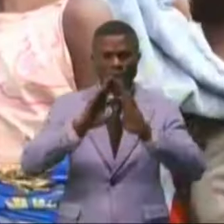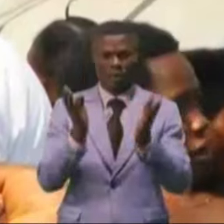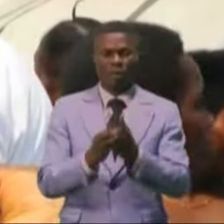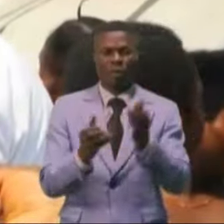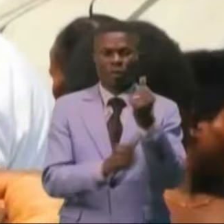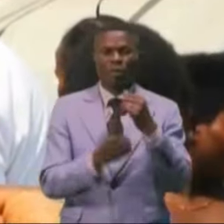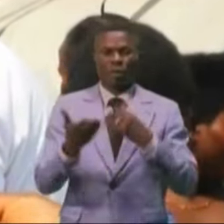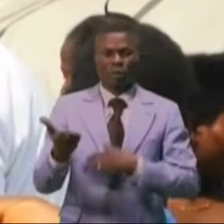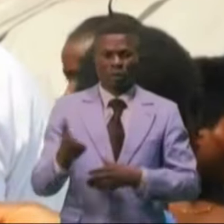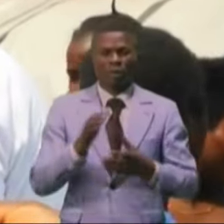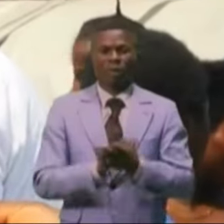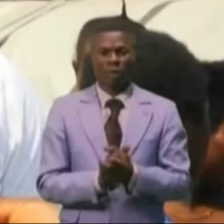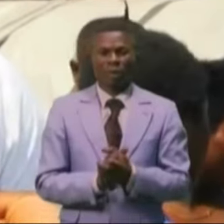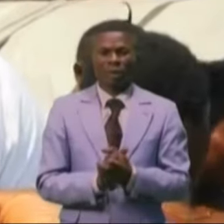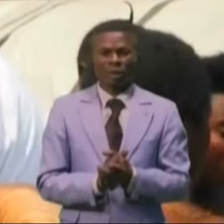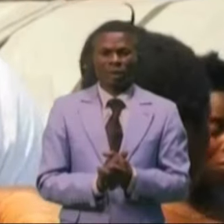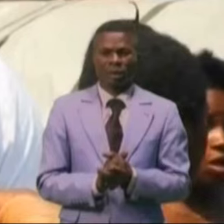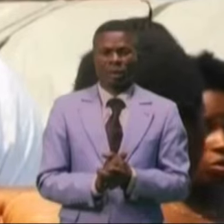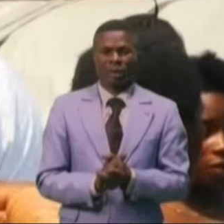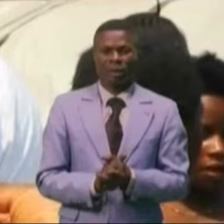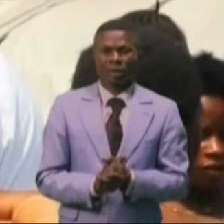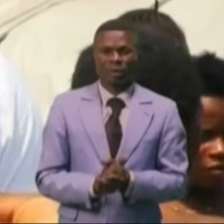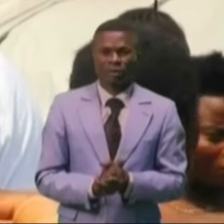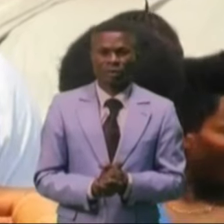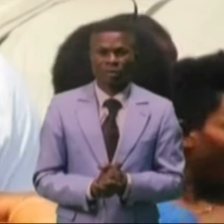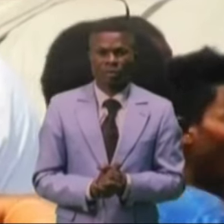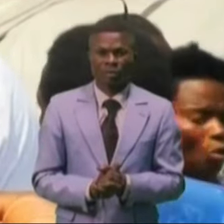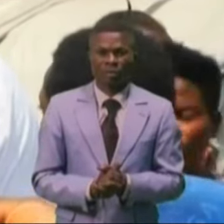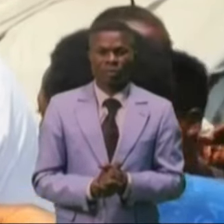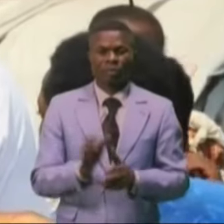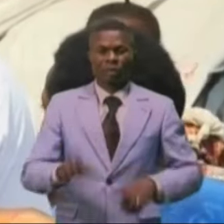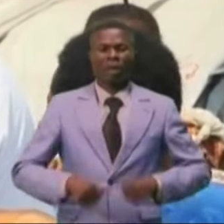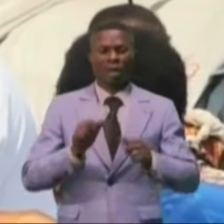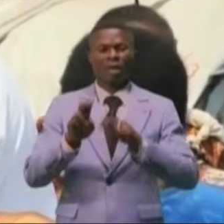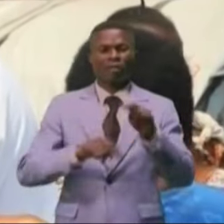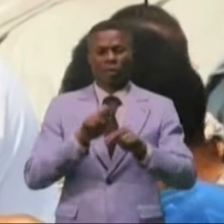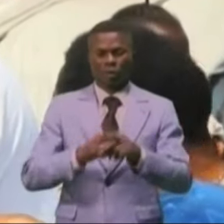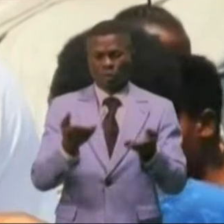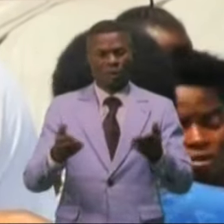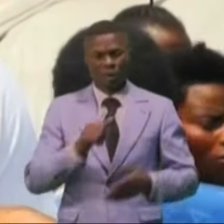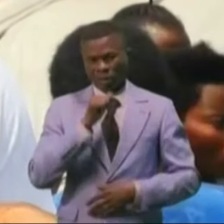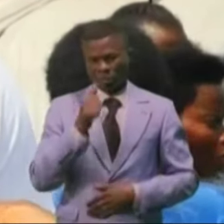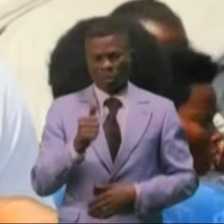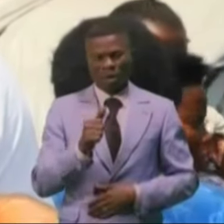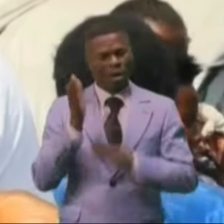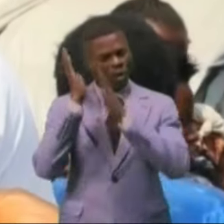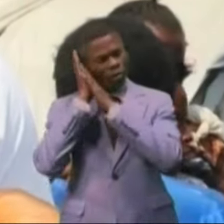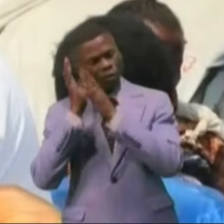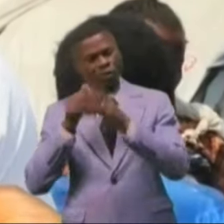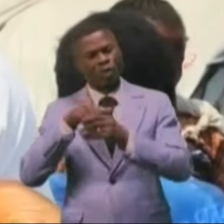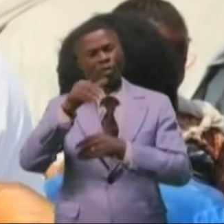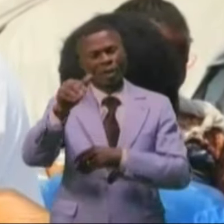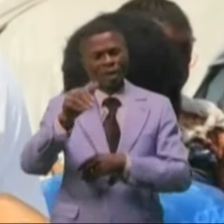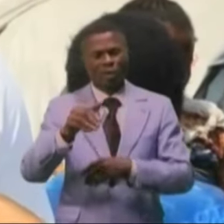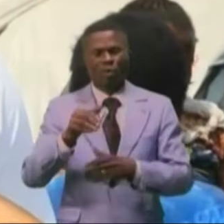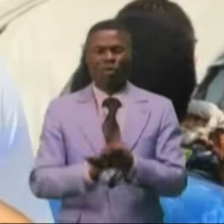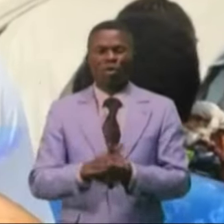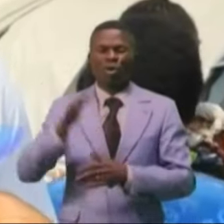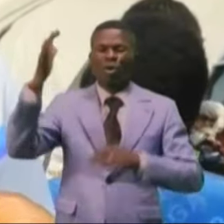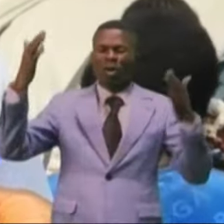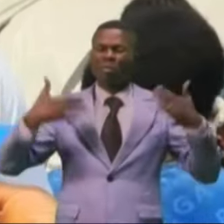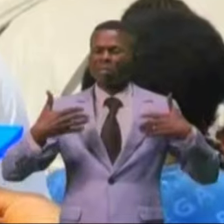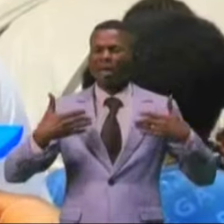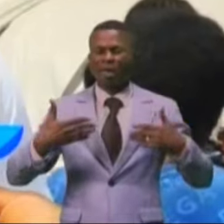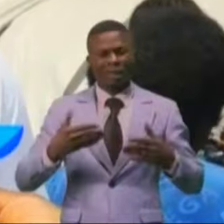compatriotes. La vie n'est pas normale. Les personnes sont en train de vivre dans des tentes brûlées.